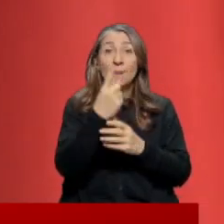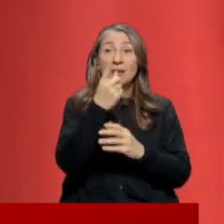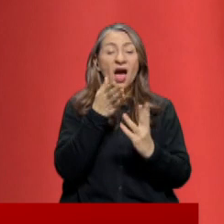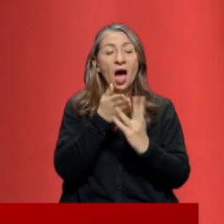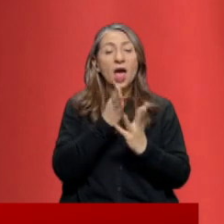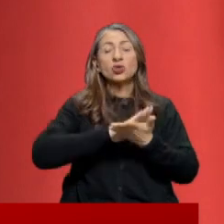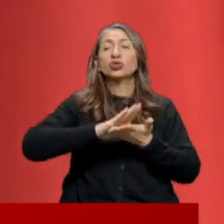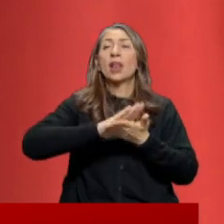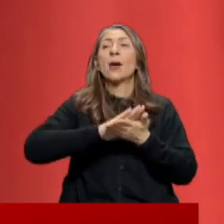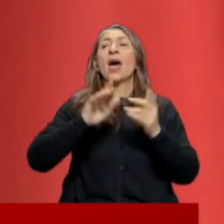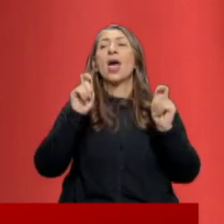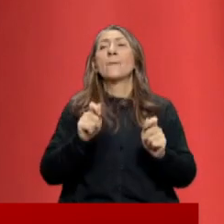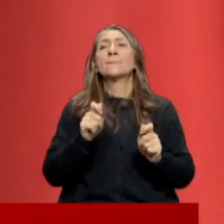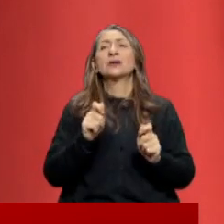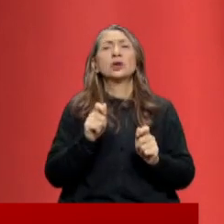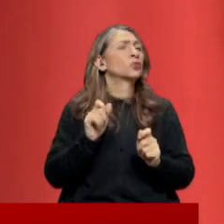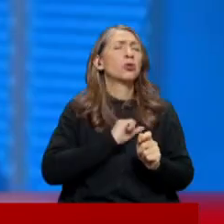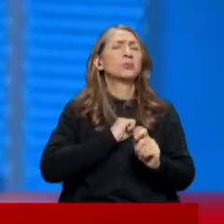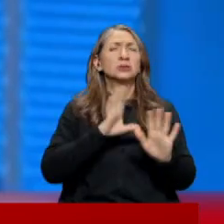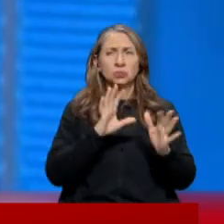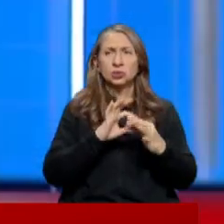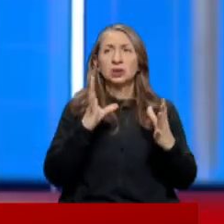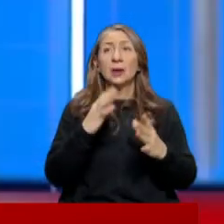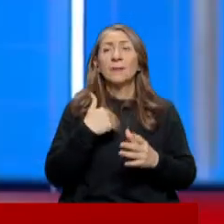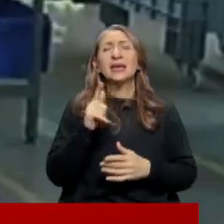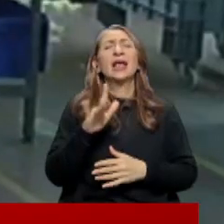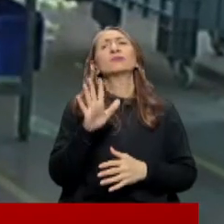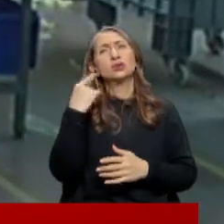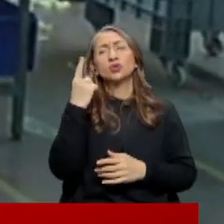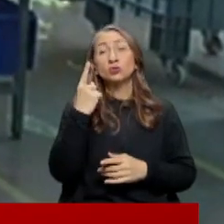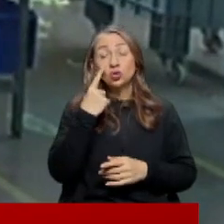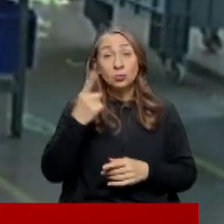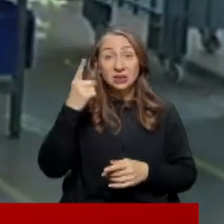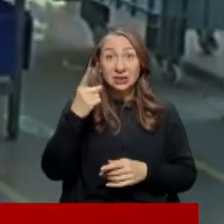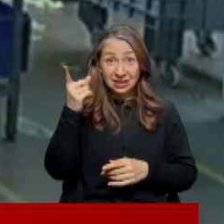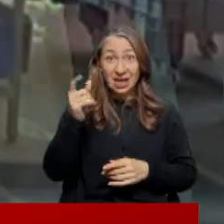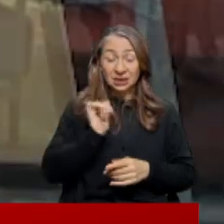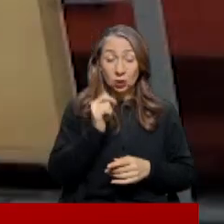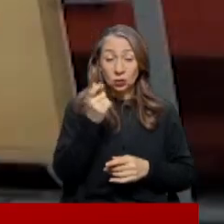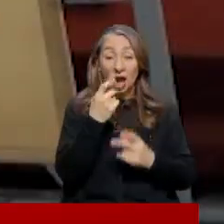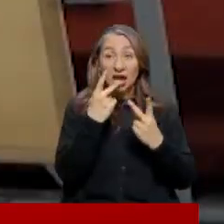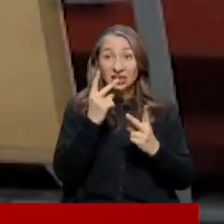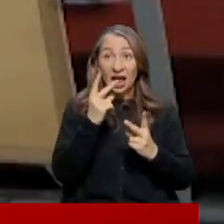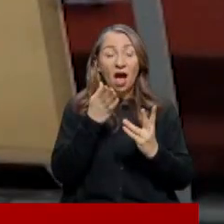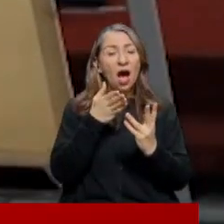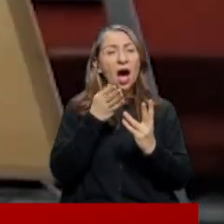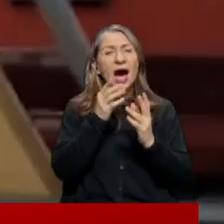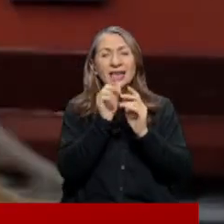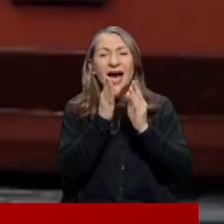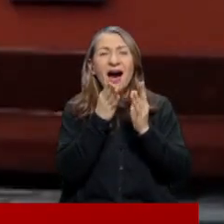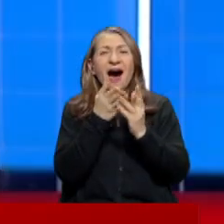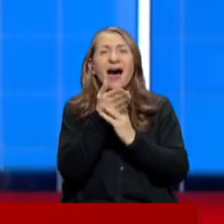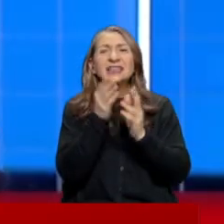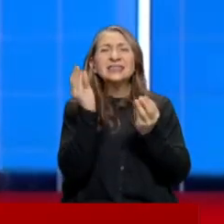ara düzenleme yapmaktan da kaçınmayız. Ben gerekmeyeceğini düşünüyorum. Cumhurbaşkanının asgari ücreti açıklarken araladığı ara